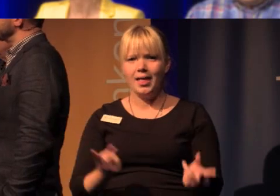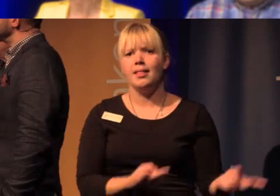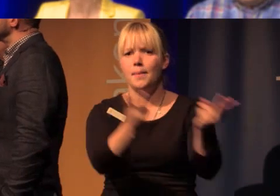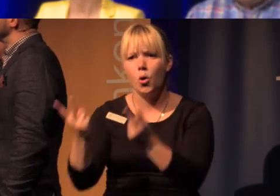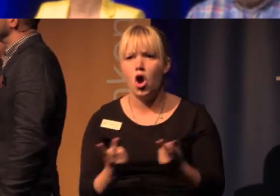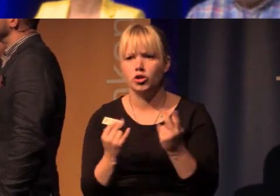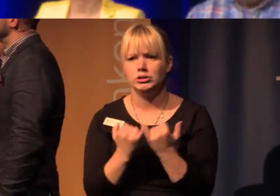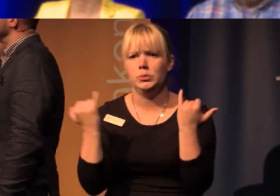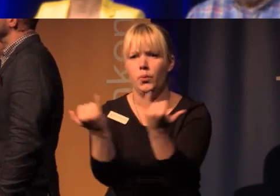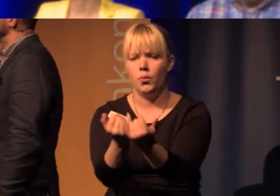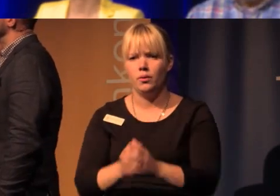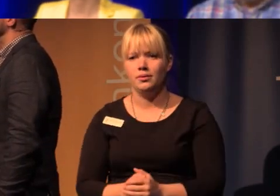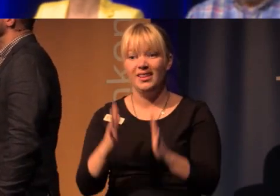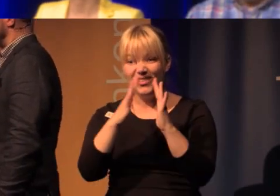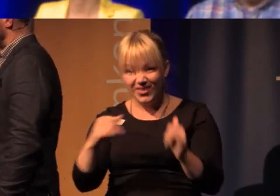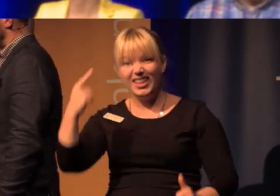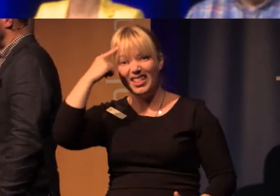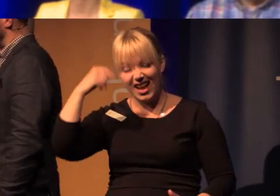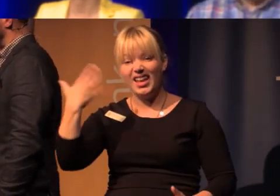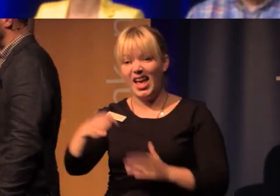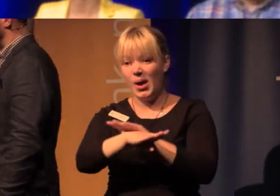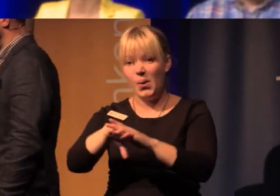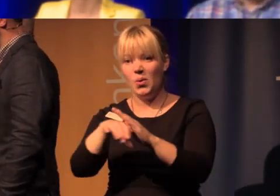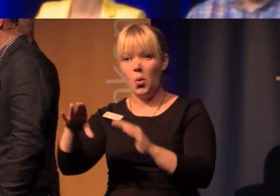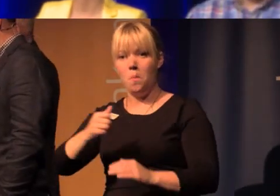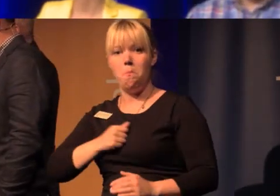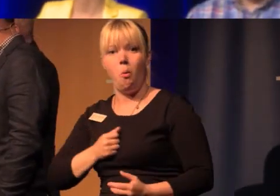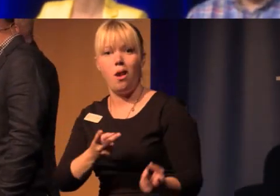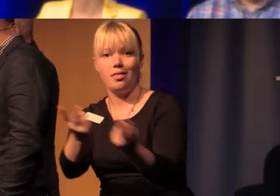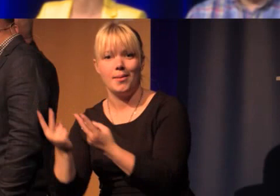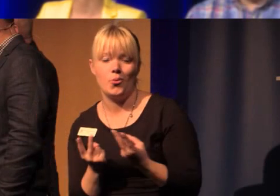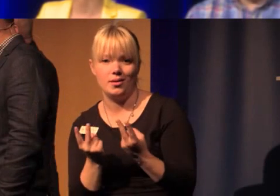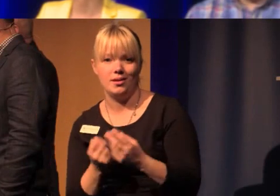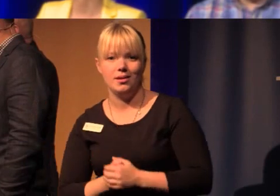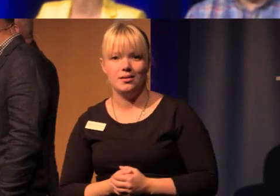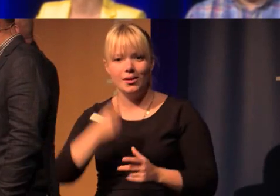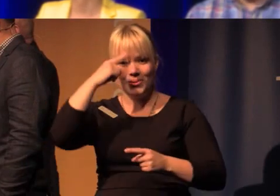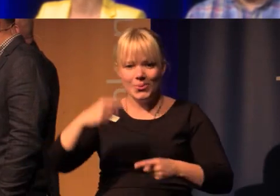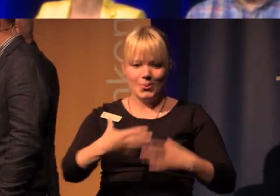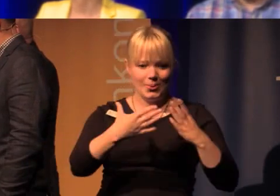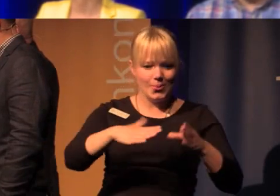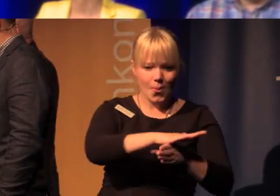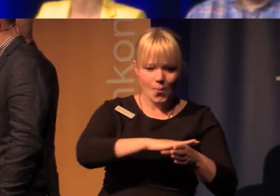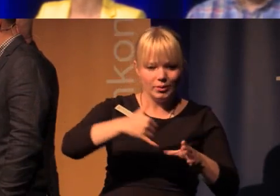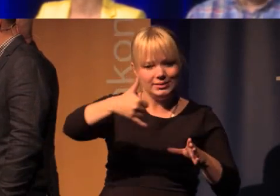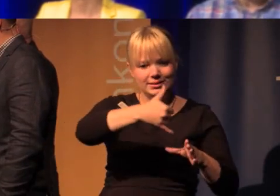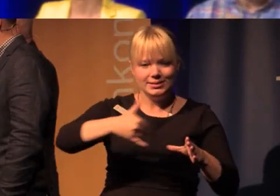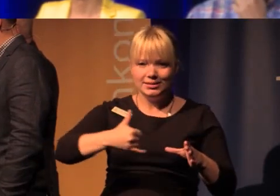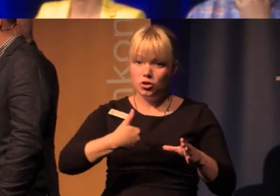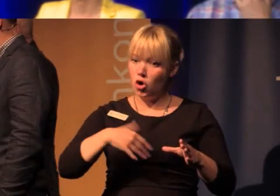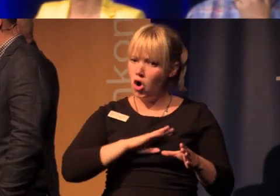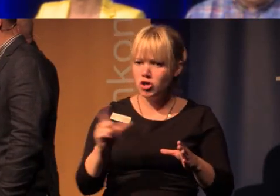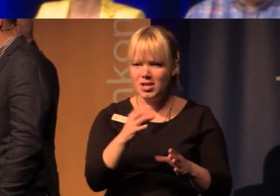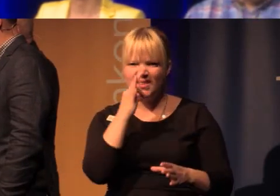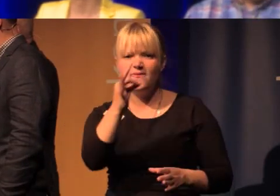att den fria tanken är en förutsättning i en demokrati. Och kulturen, det är en av de platser där det finns möjlighet att ifrågasätta